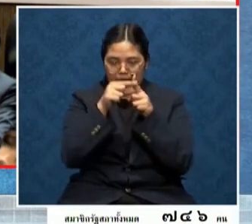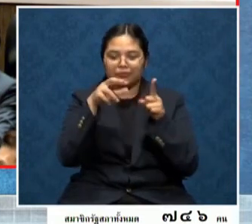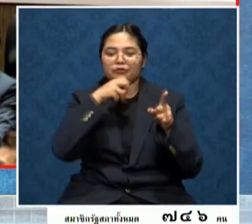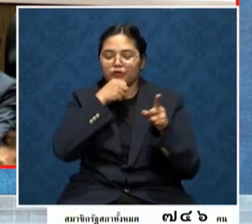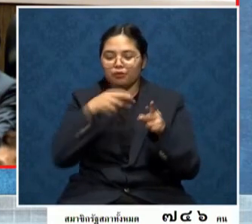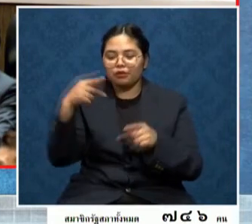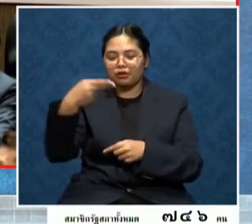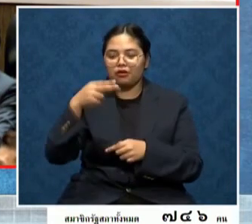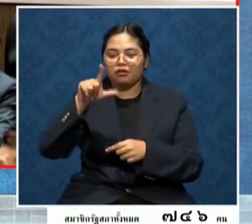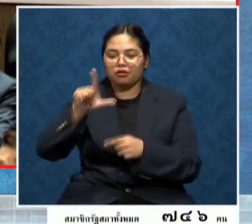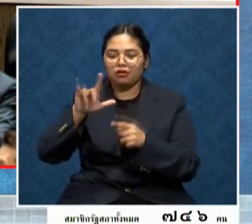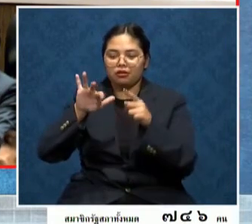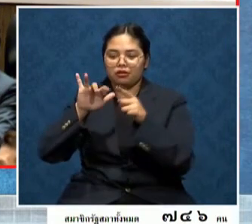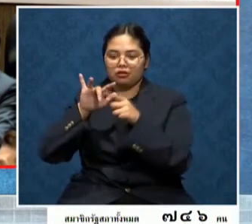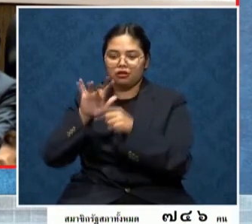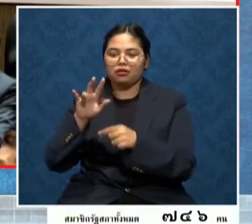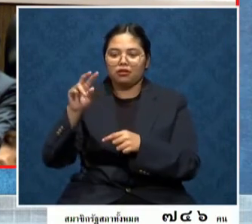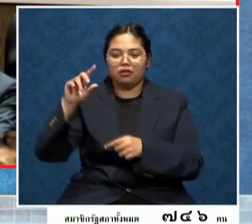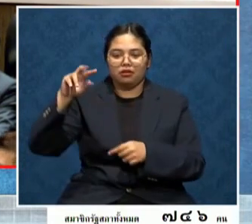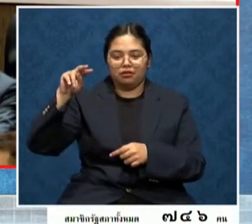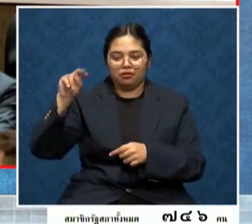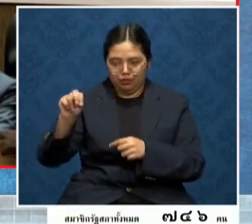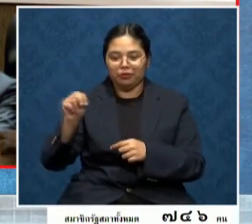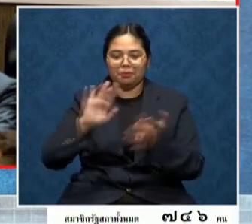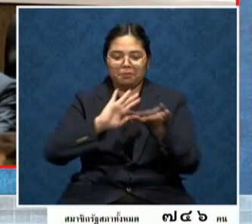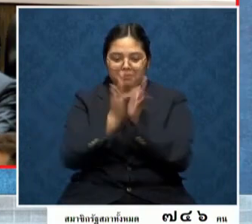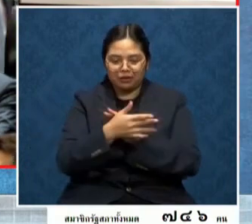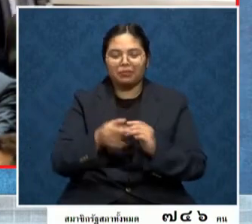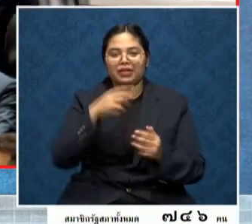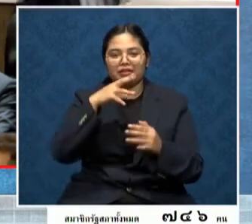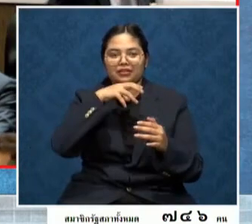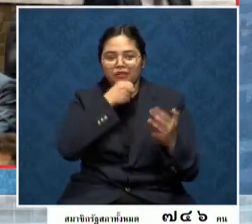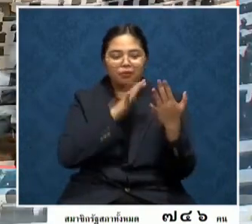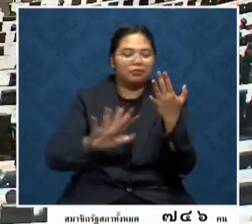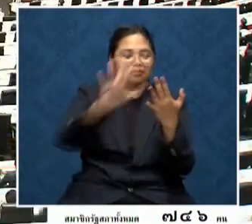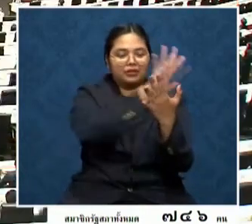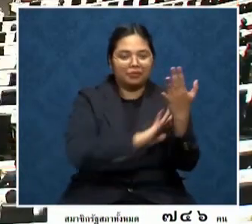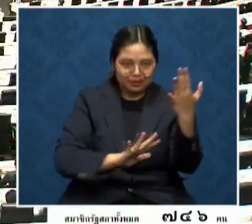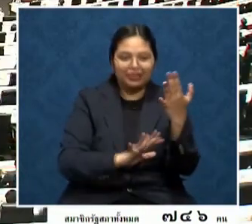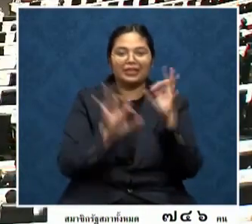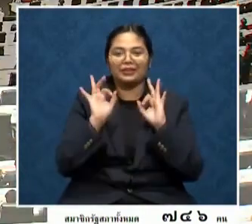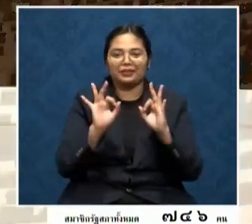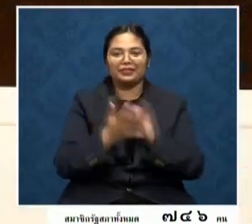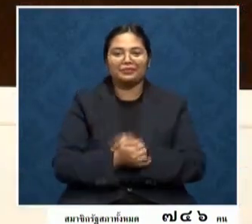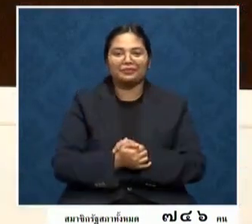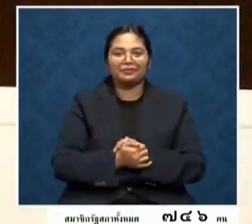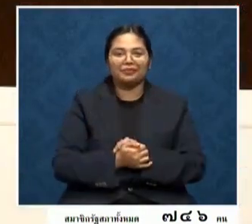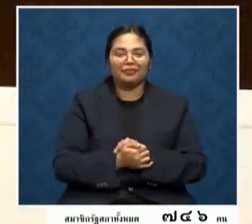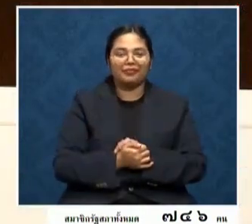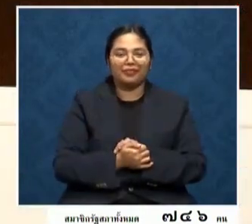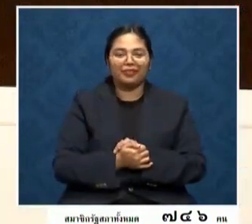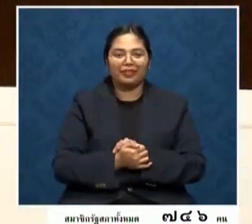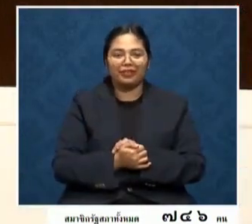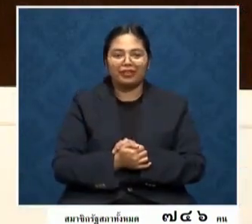ครับเปลี่ยนเป็นคำว่าส้มทั้งแผ่นดินครับขอบคุณครับท่านประธาน คงเป็นเรื่องอื่นแล้วส้มทั้งแผ่นดินไม่เกี่ยวแล้วนะครับขอบคุณนะครับที่ถอนนั้นนะ